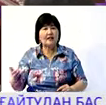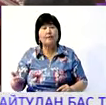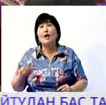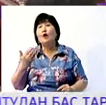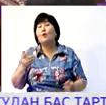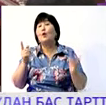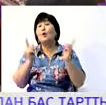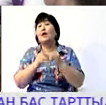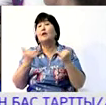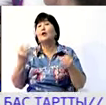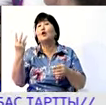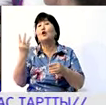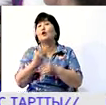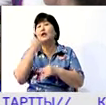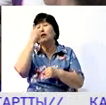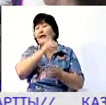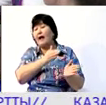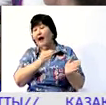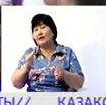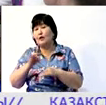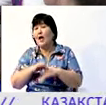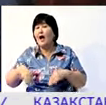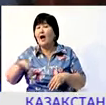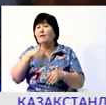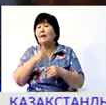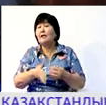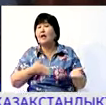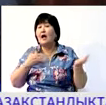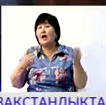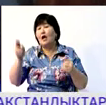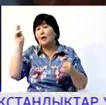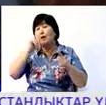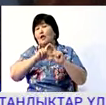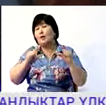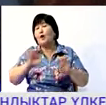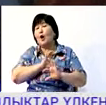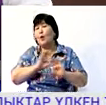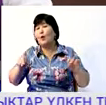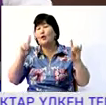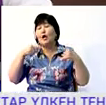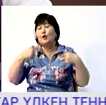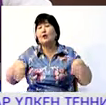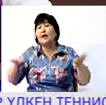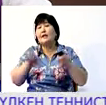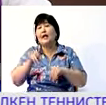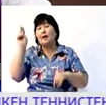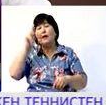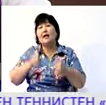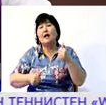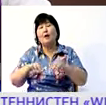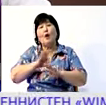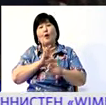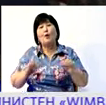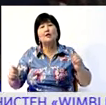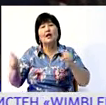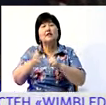Бұл кездесу биыл 3-ші жыл қатарынан ұйымдастырылып отыр. Аймақ басшысының қабылдауына білім ошақтарында оза татанып, түрлі деңгейдегі білім бәйгелерінде оза